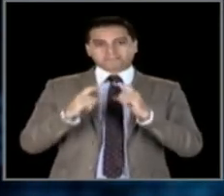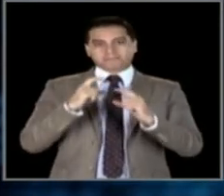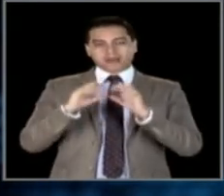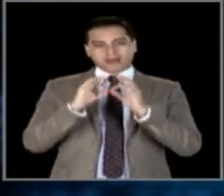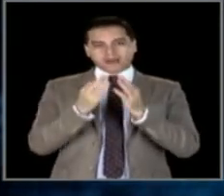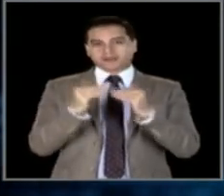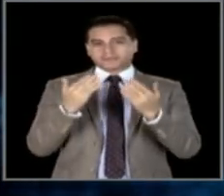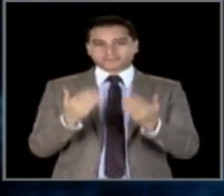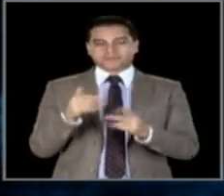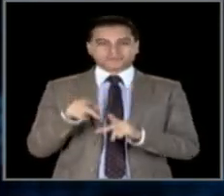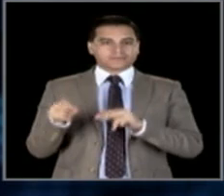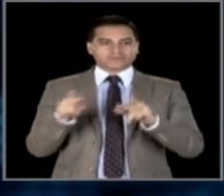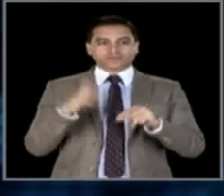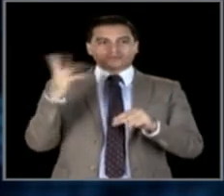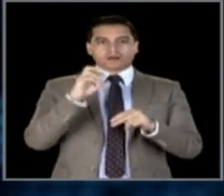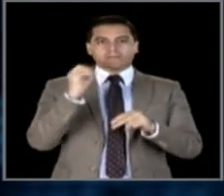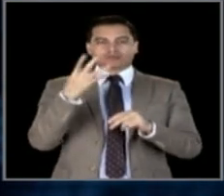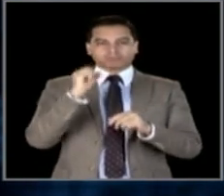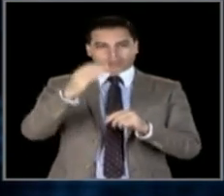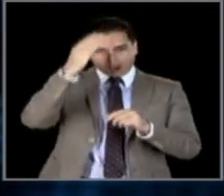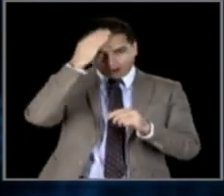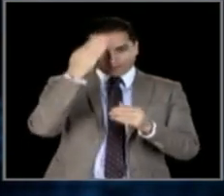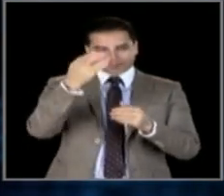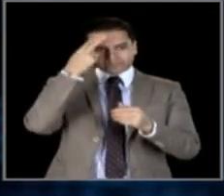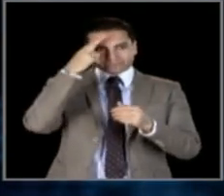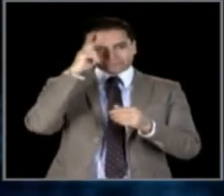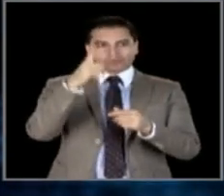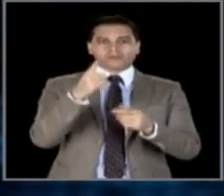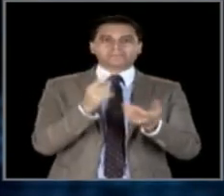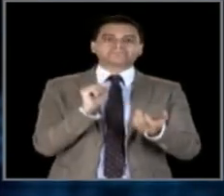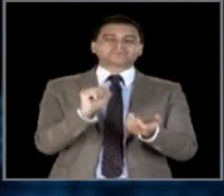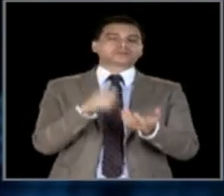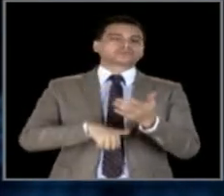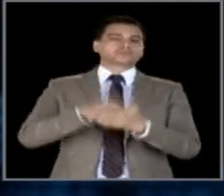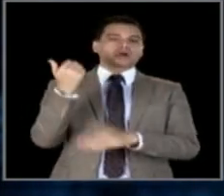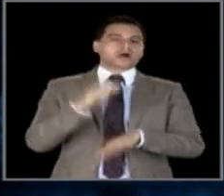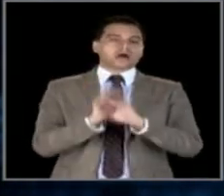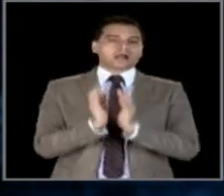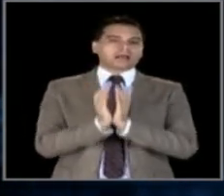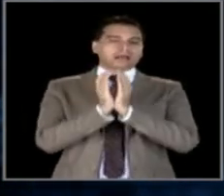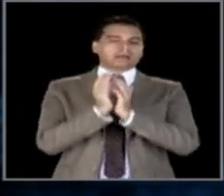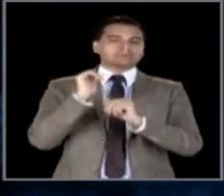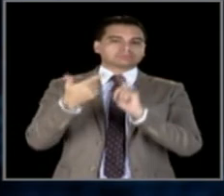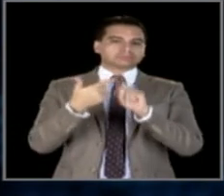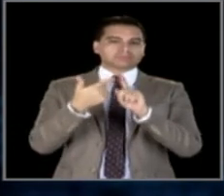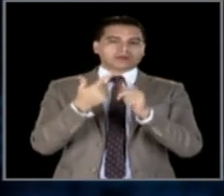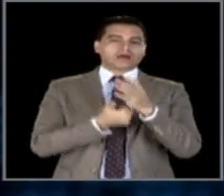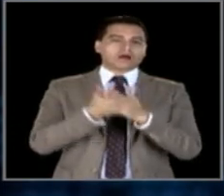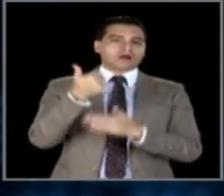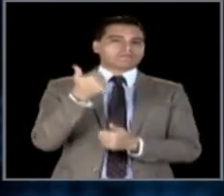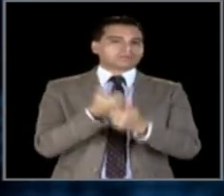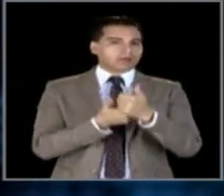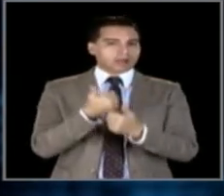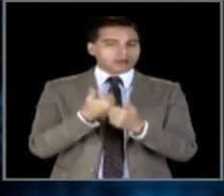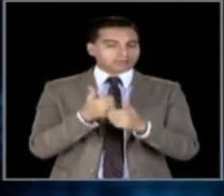مصر. في الموسم الرابع عشر من العباقرة، مين يا ترى اللي حيفوز بكأس البطولة؟ ومين اللي حيحصل